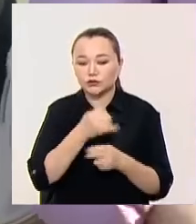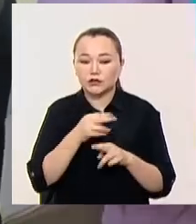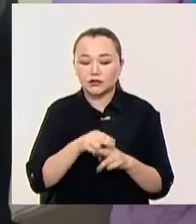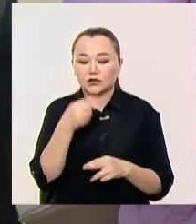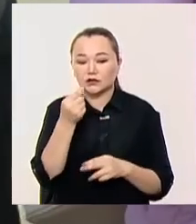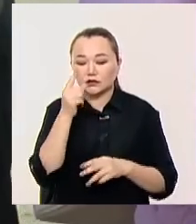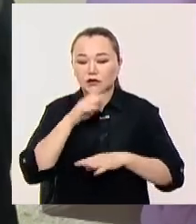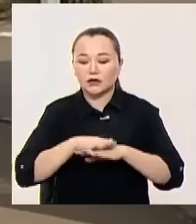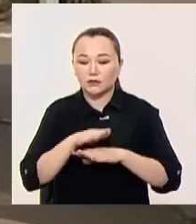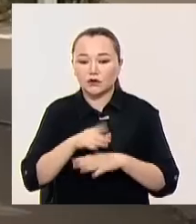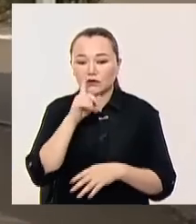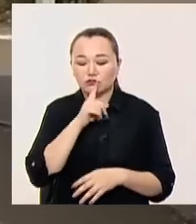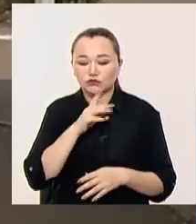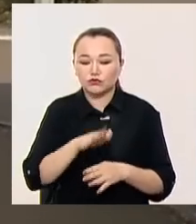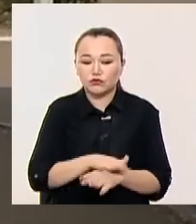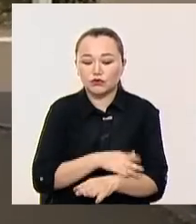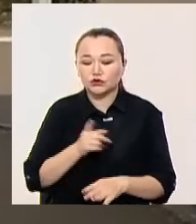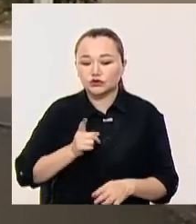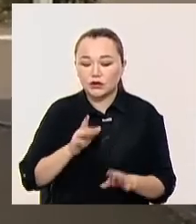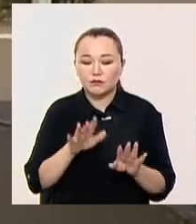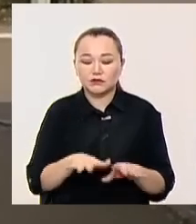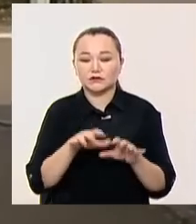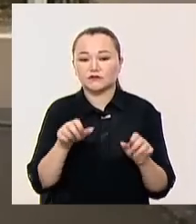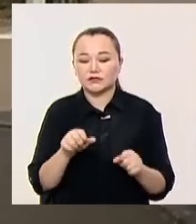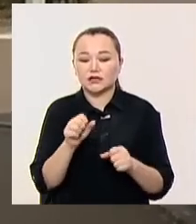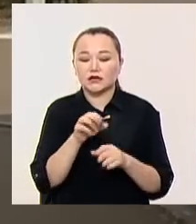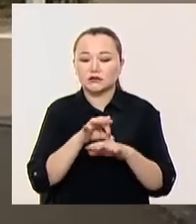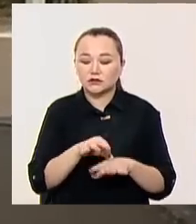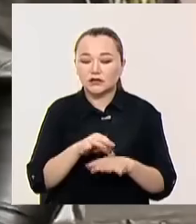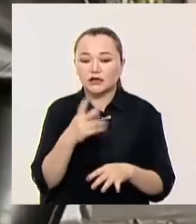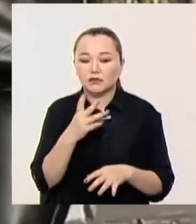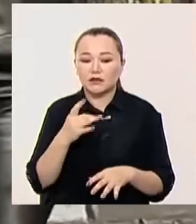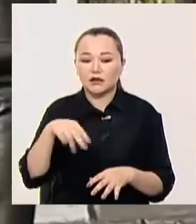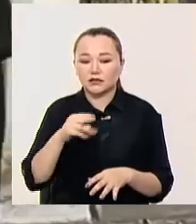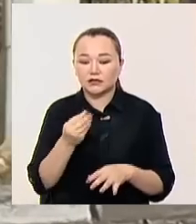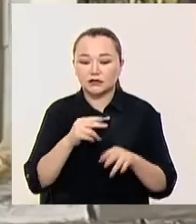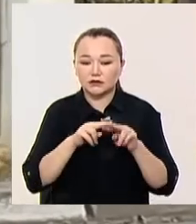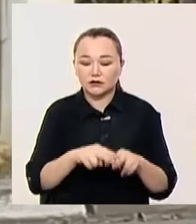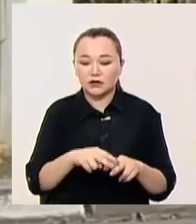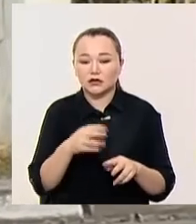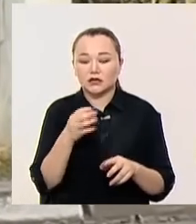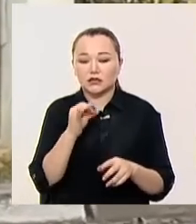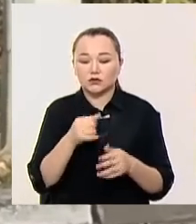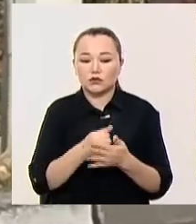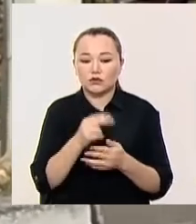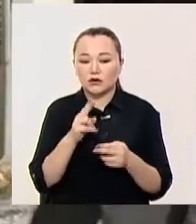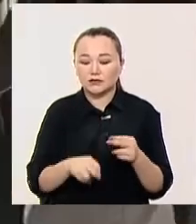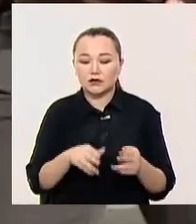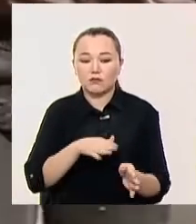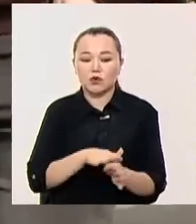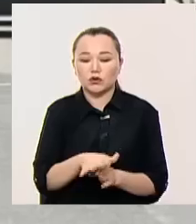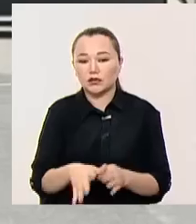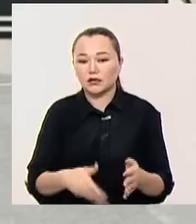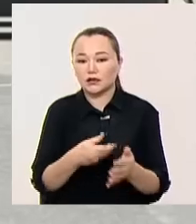қаржыны әкімдіктен айлап күтеміз дейді. Ал жергілікті билік тасымалдаушыларға 2 миллиард теңге қаржы бөлгенін, оны жыл аяғына дейін толық өтейтінін